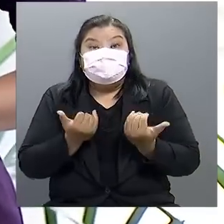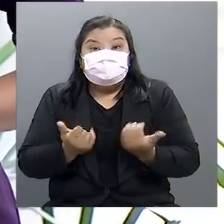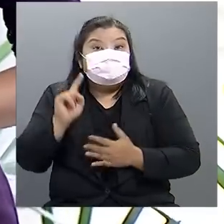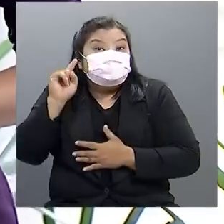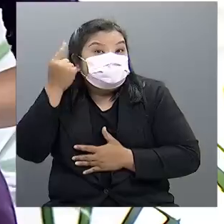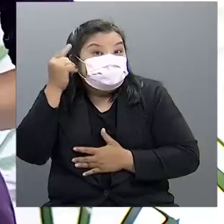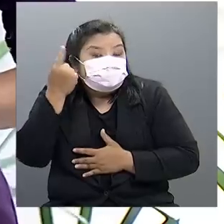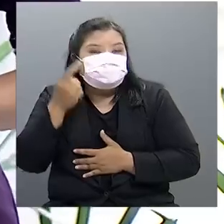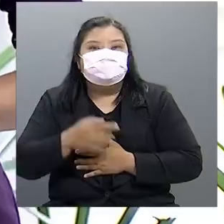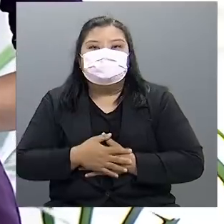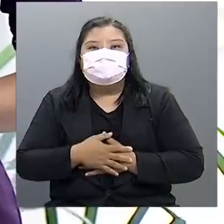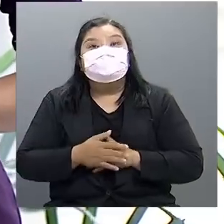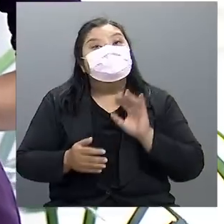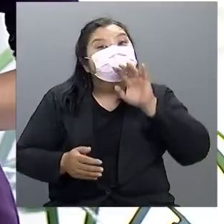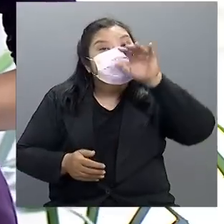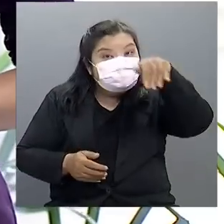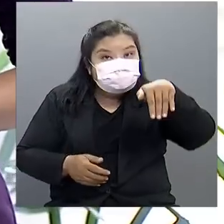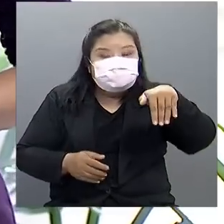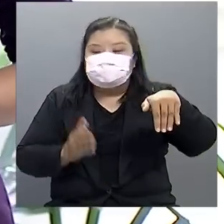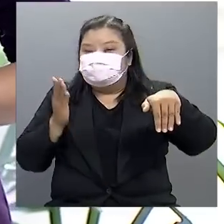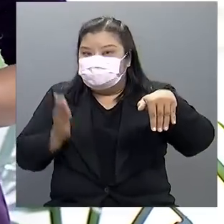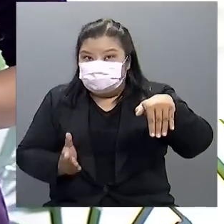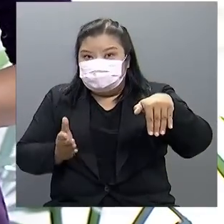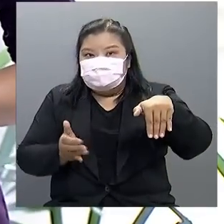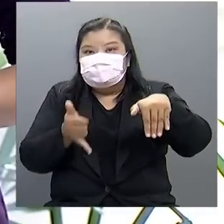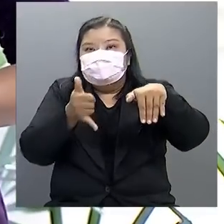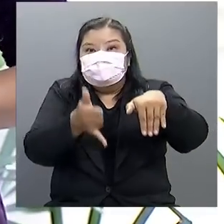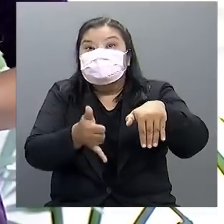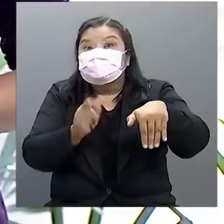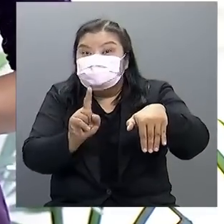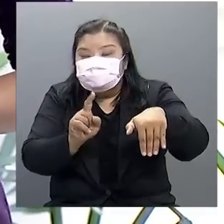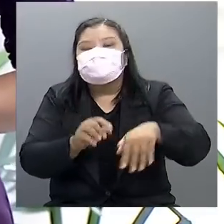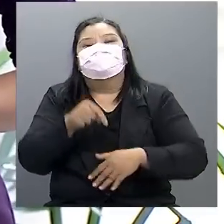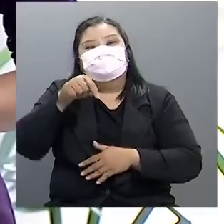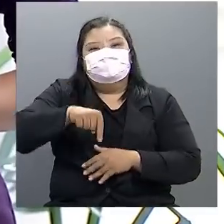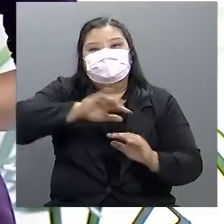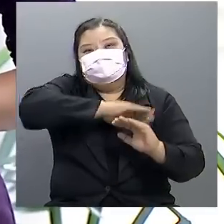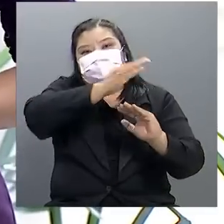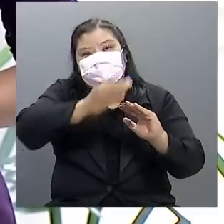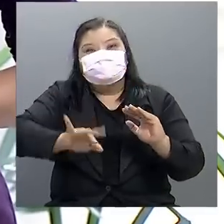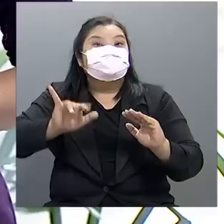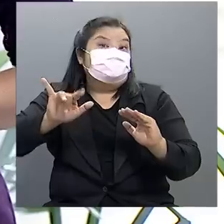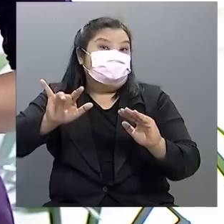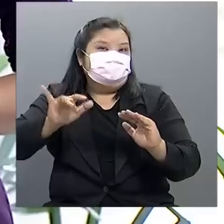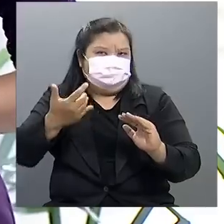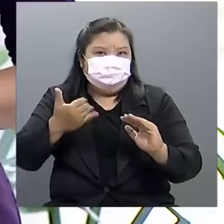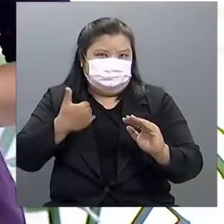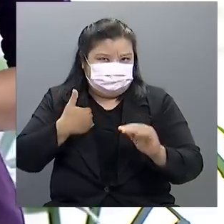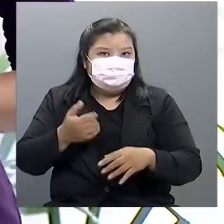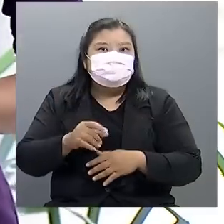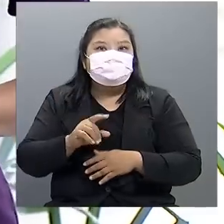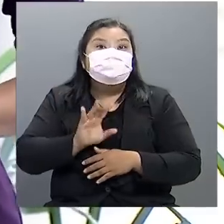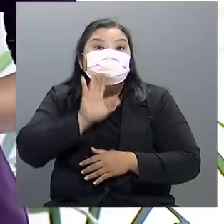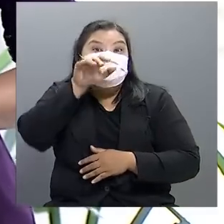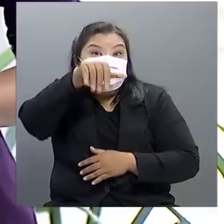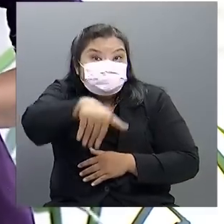ช้างบ้างจะพาไปดูที่อุธยาณแชัดเขาใหญ่นะคะ ซึ่งมีช้างตัวหนึ่ชื่อว่าพลาย